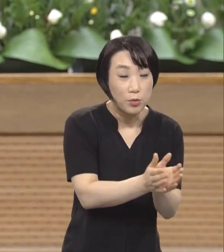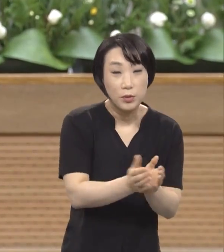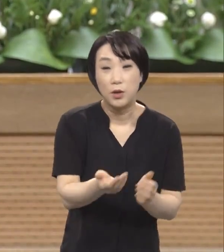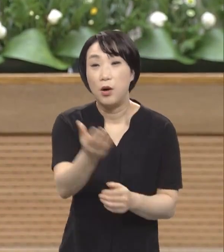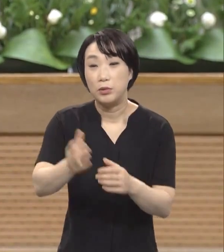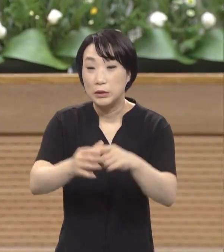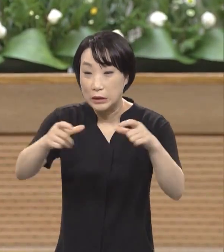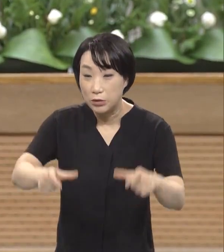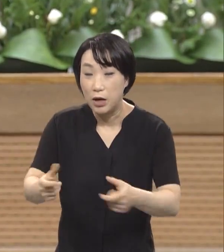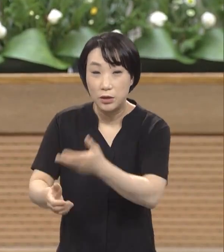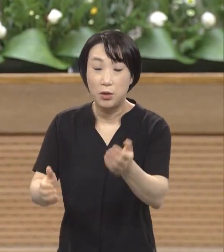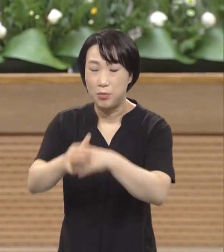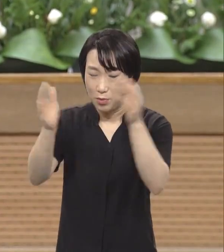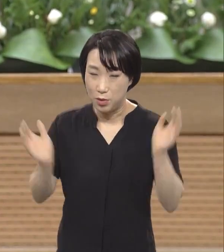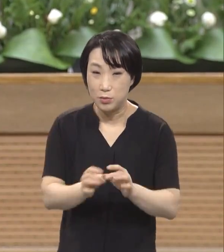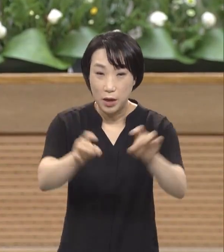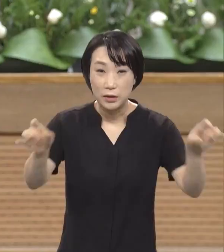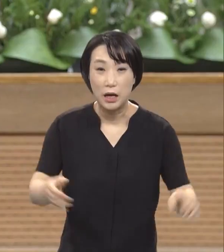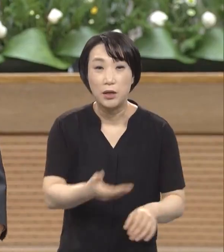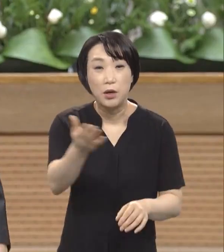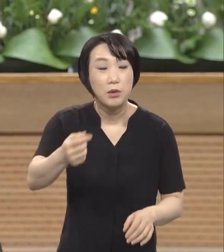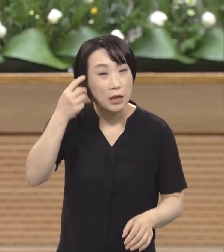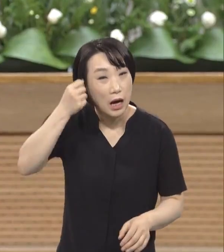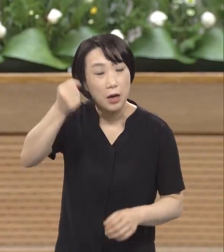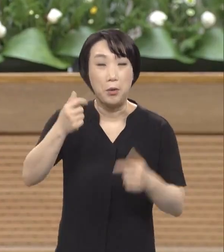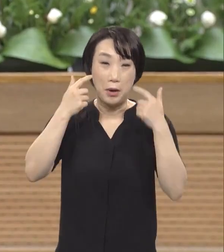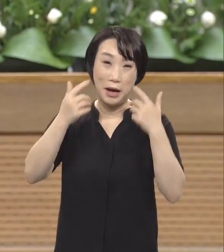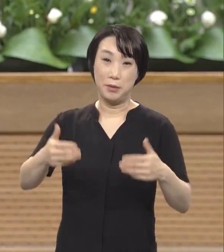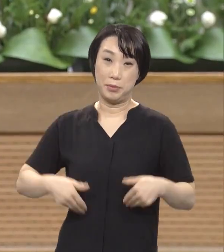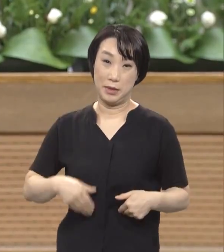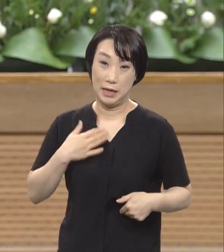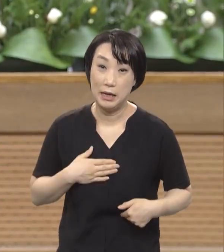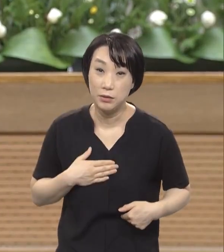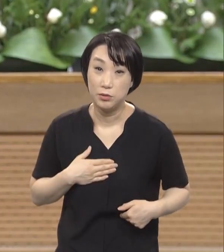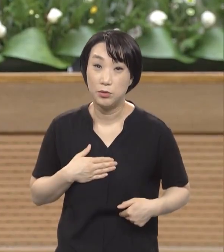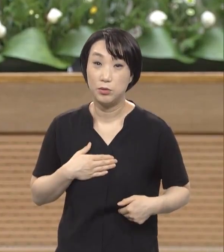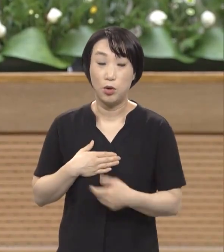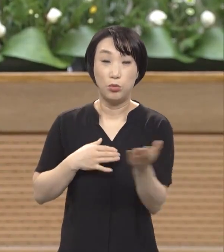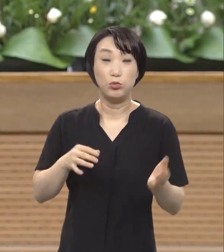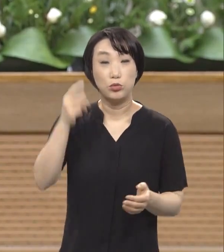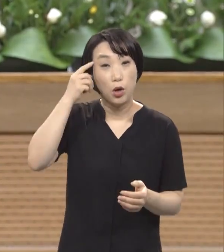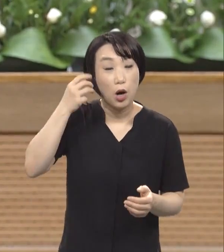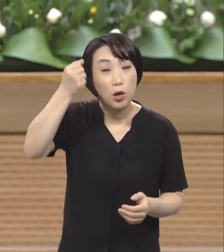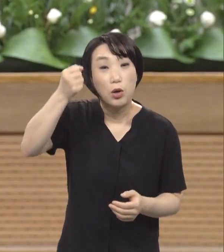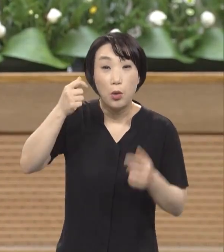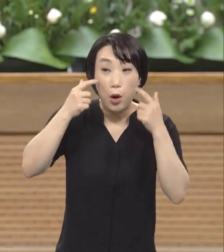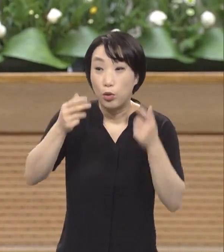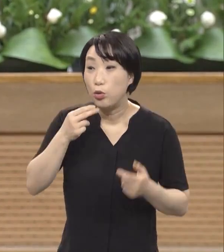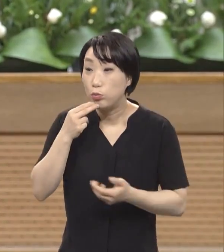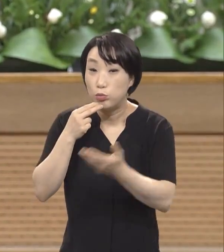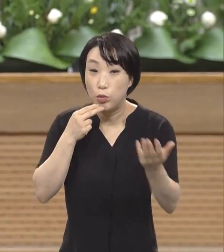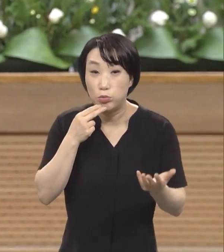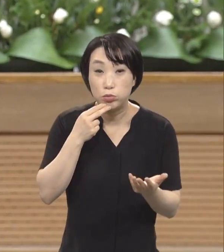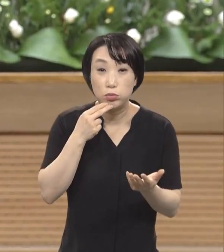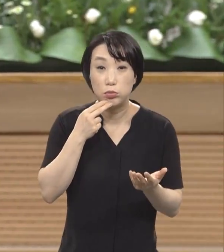되고 교회도 똑바로 인식이 돼야 되는데 인식이